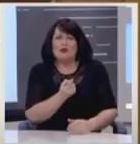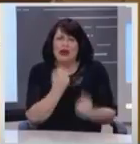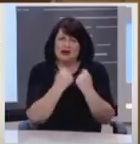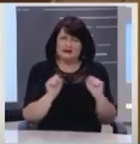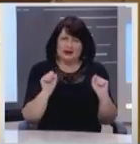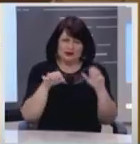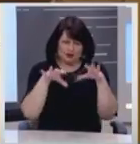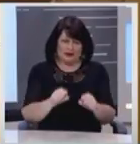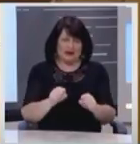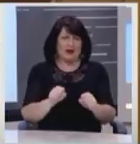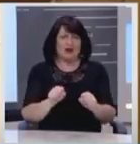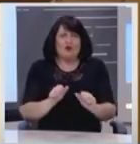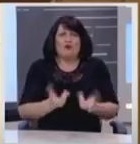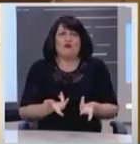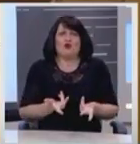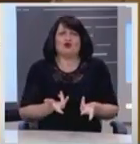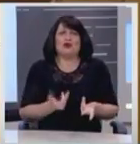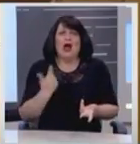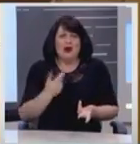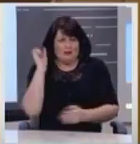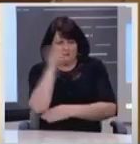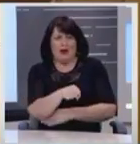ανεξάρτητο αν εις βάρος του